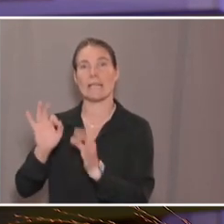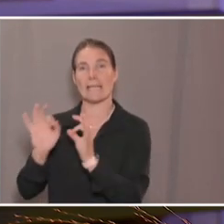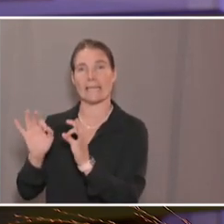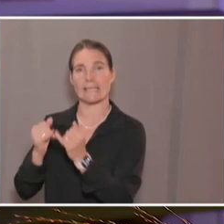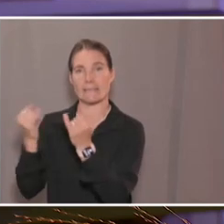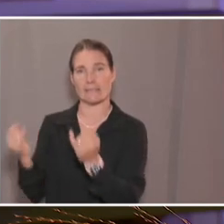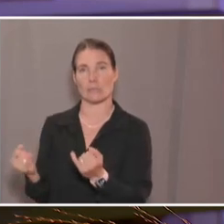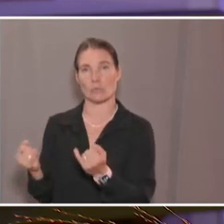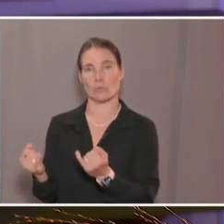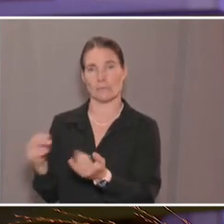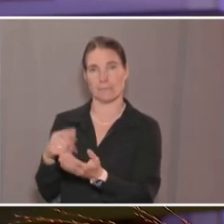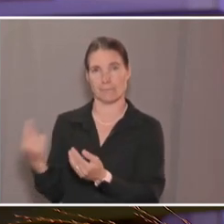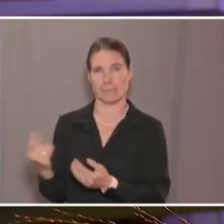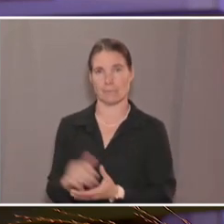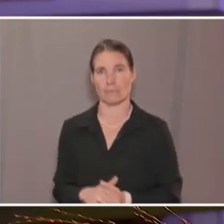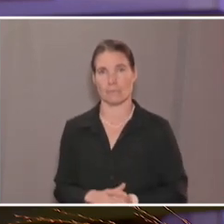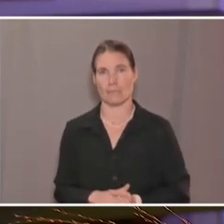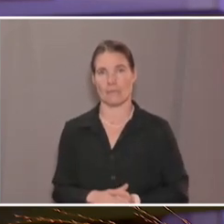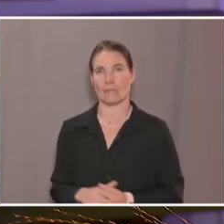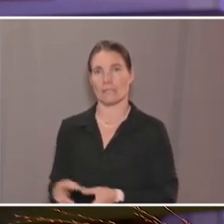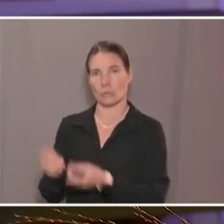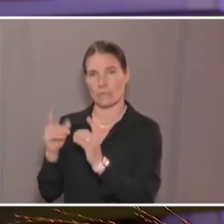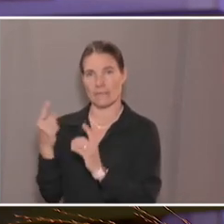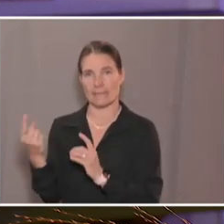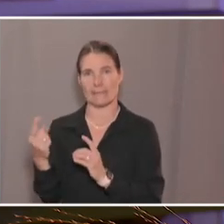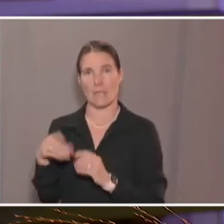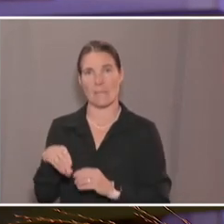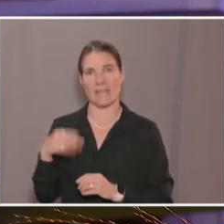Mittelschullehrerinstitut entstehen. Die Dozentenschaft